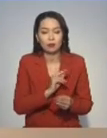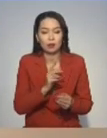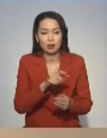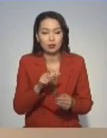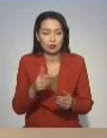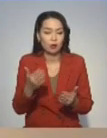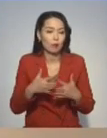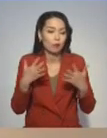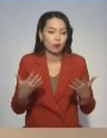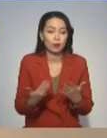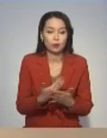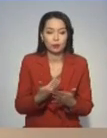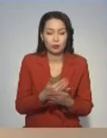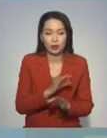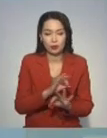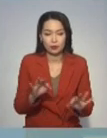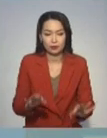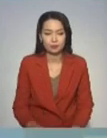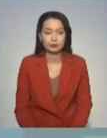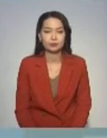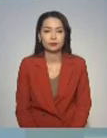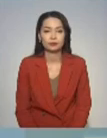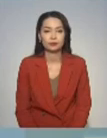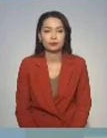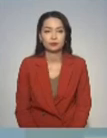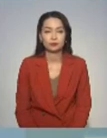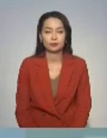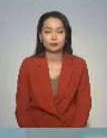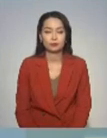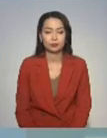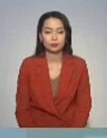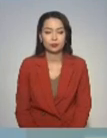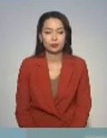үшін тамаша мүмкіндік дейді. Ақбота Базарбай, Олег Федоров, Астана Таймс.